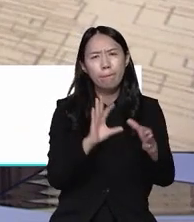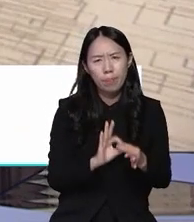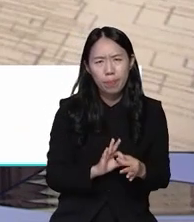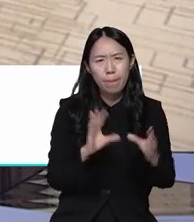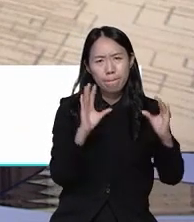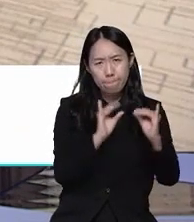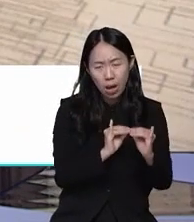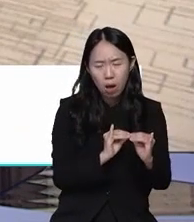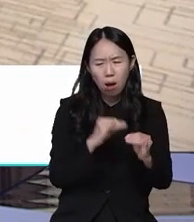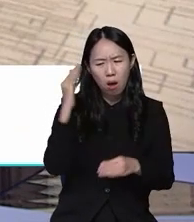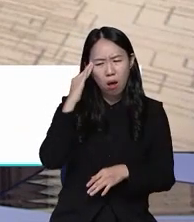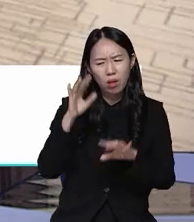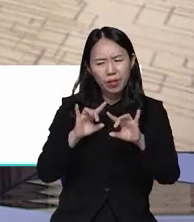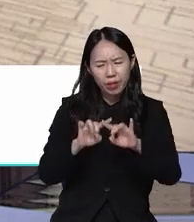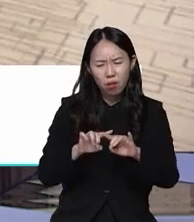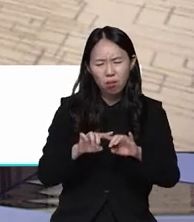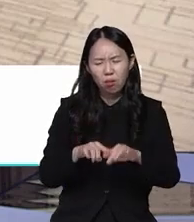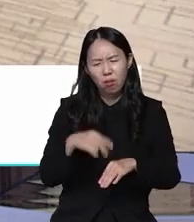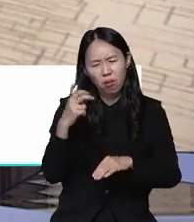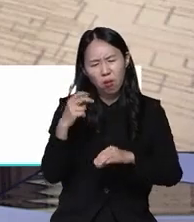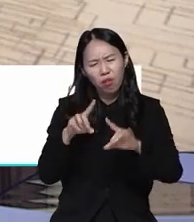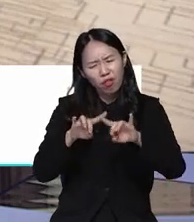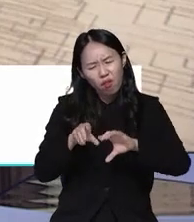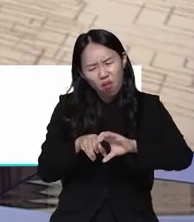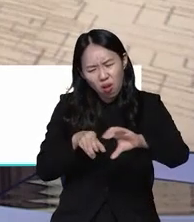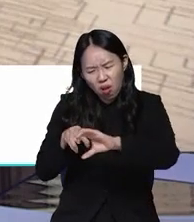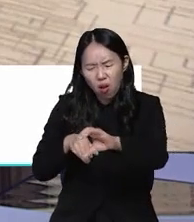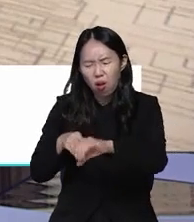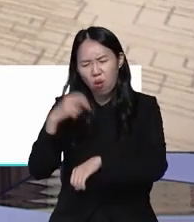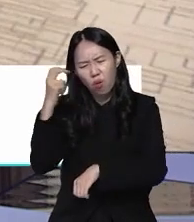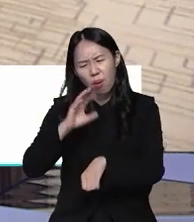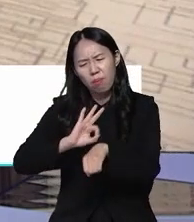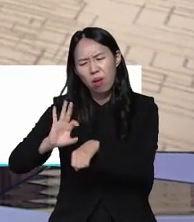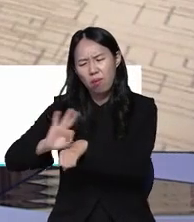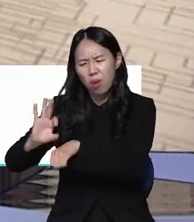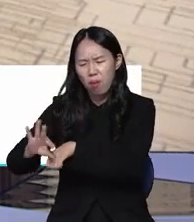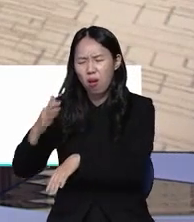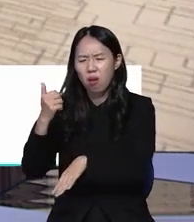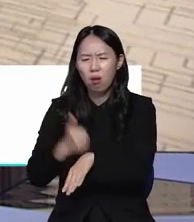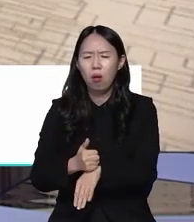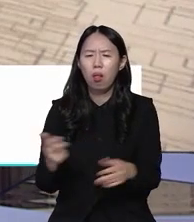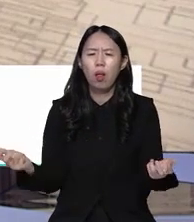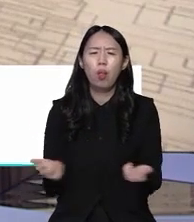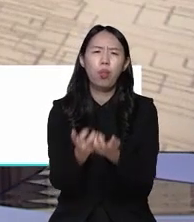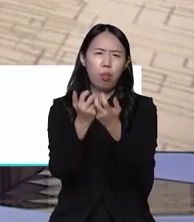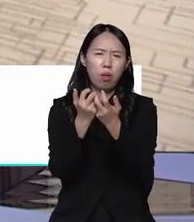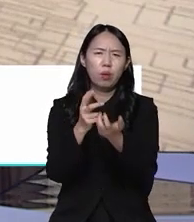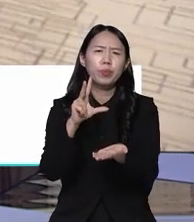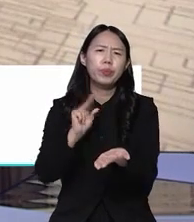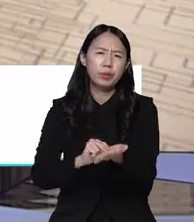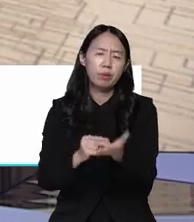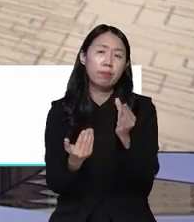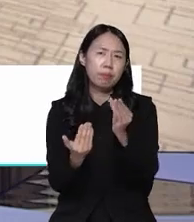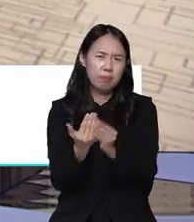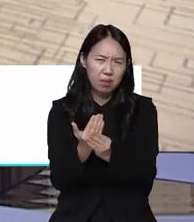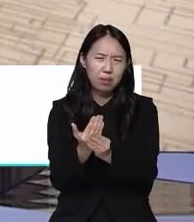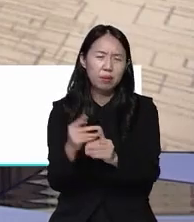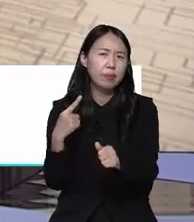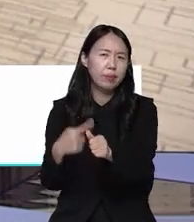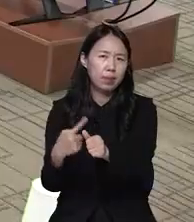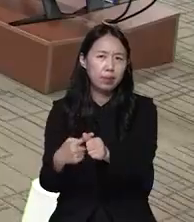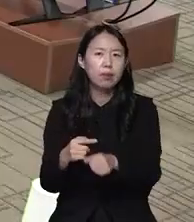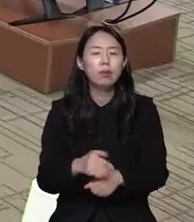한국전력이 안일하게 송전망을 관리해 개통 포화 문제를 초래했다고 지적했습니다. 고우리 기자입니다.